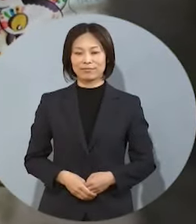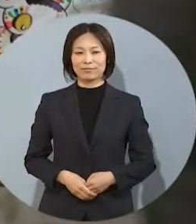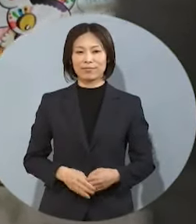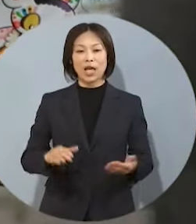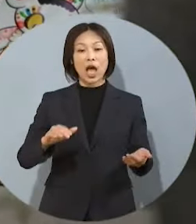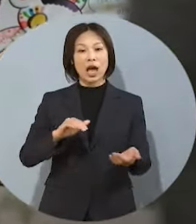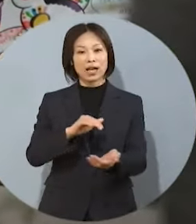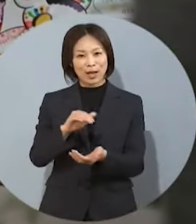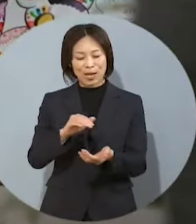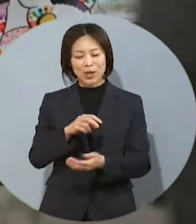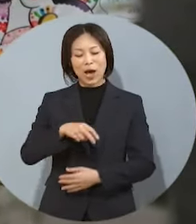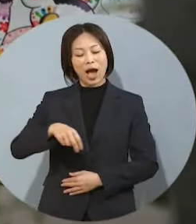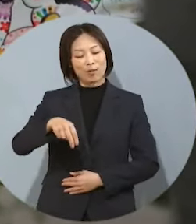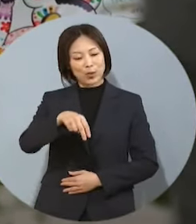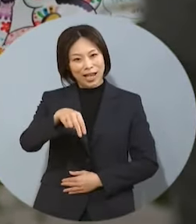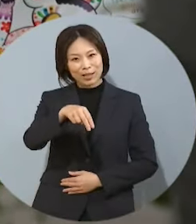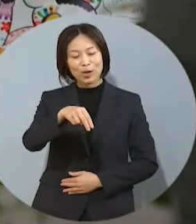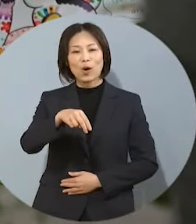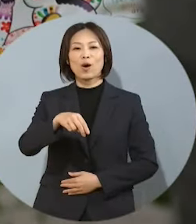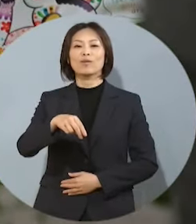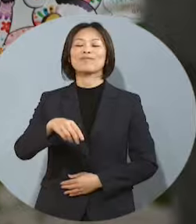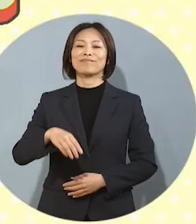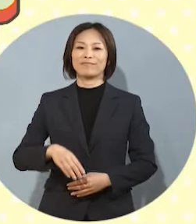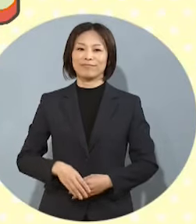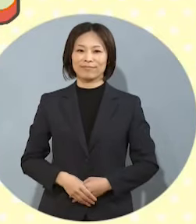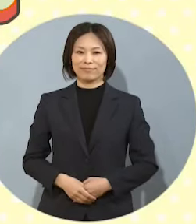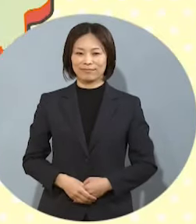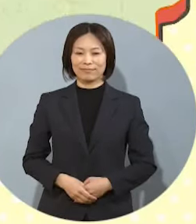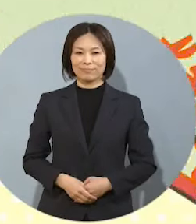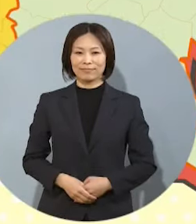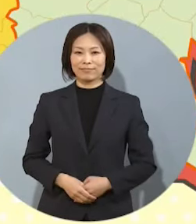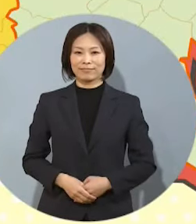たまにはプラッと。